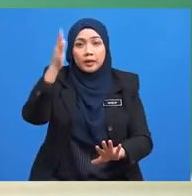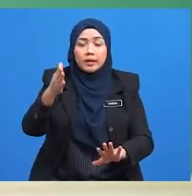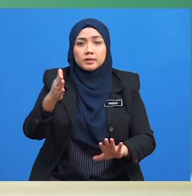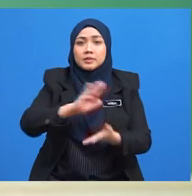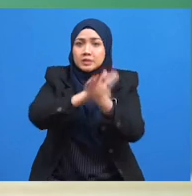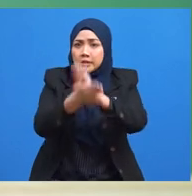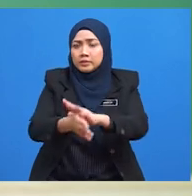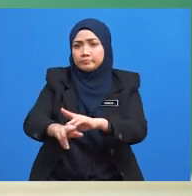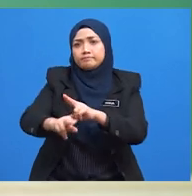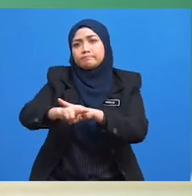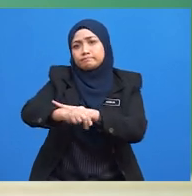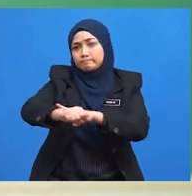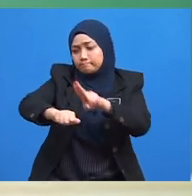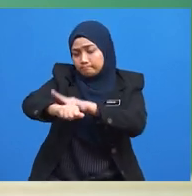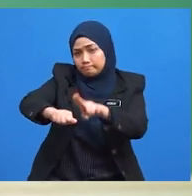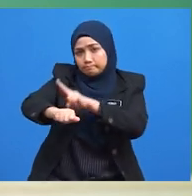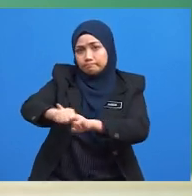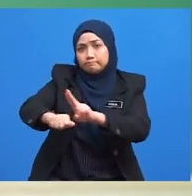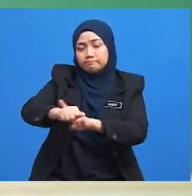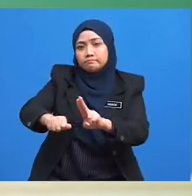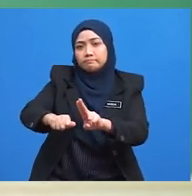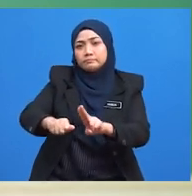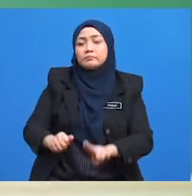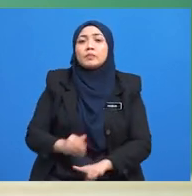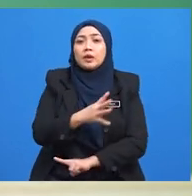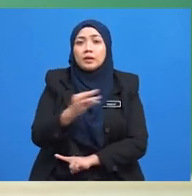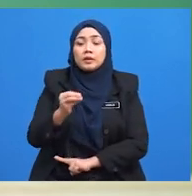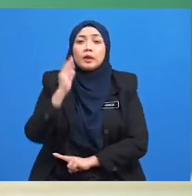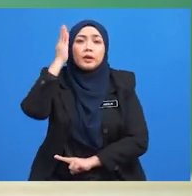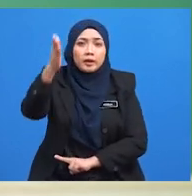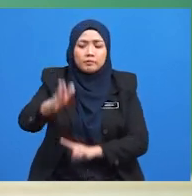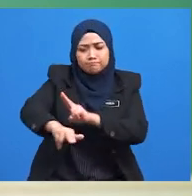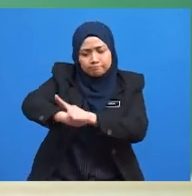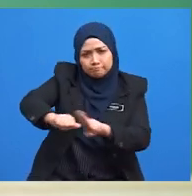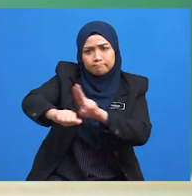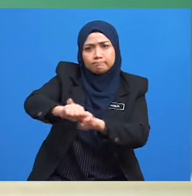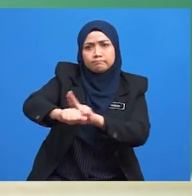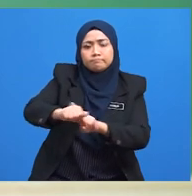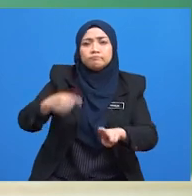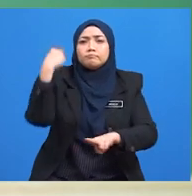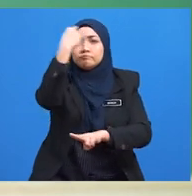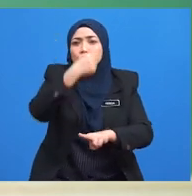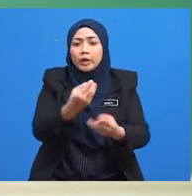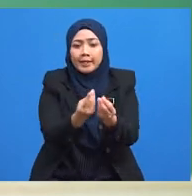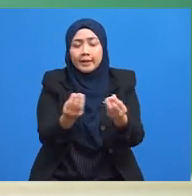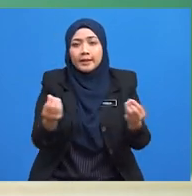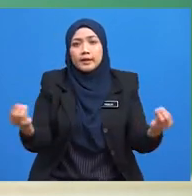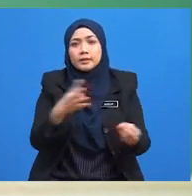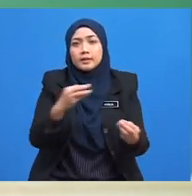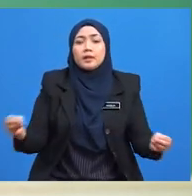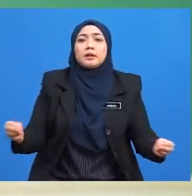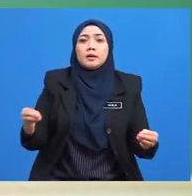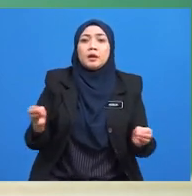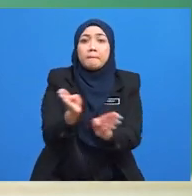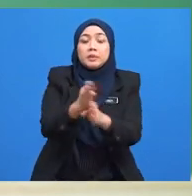percikan dan larian air permukaan yang akan menghakis permukaan tanah dan menghasilkan landscape